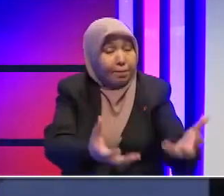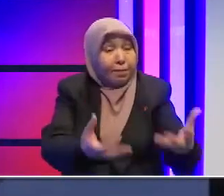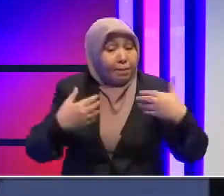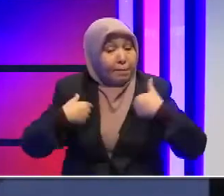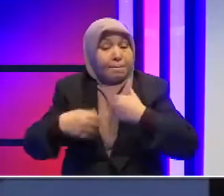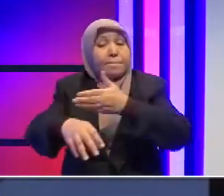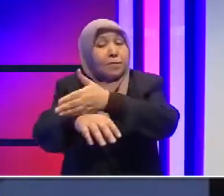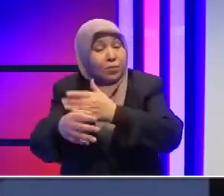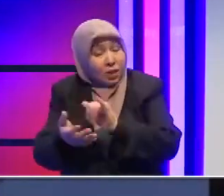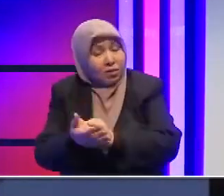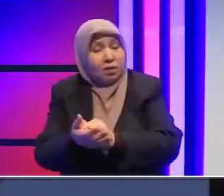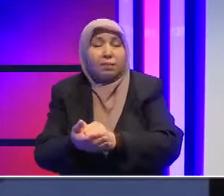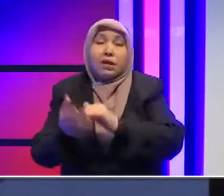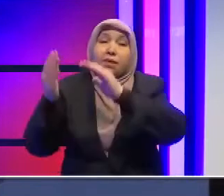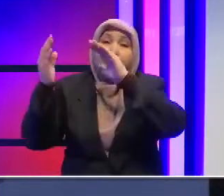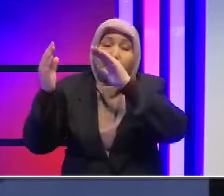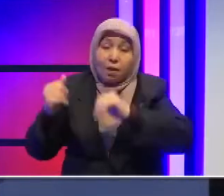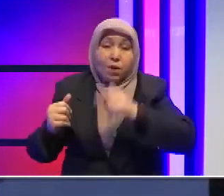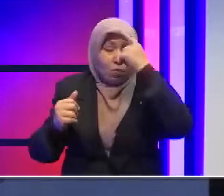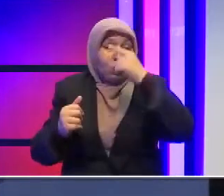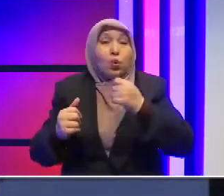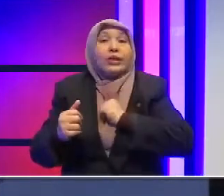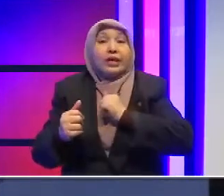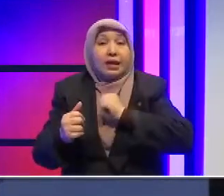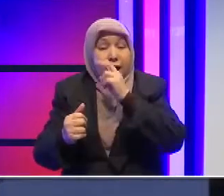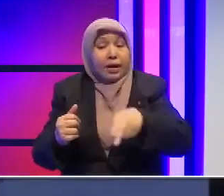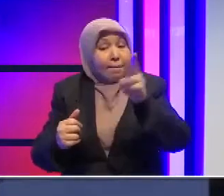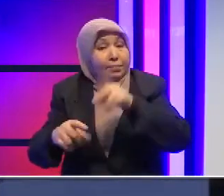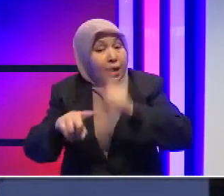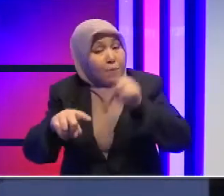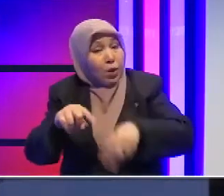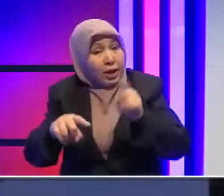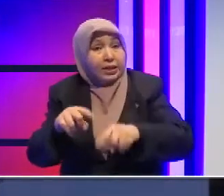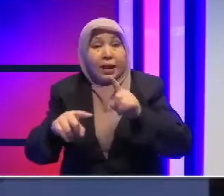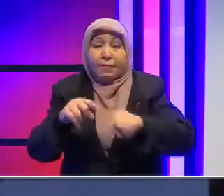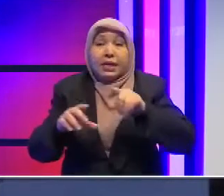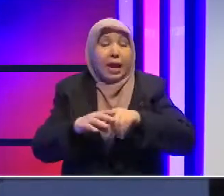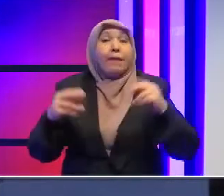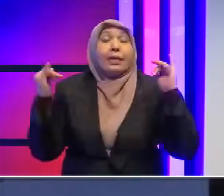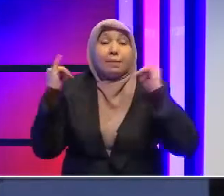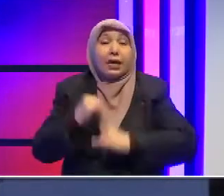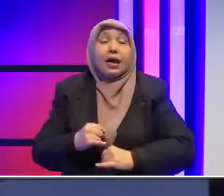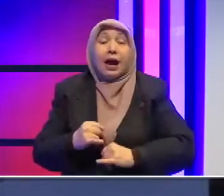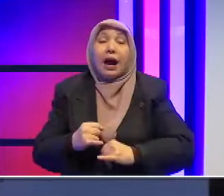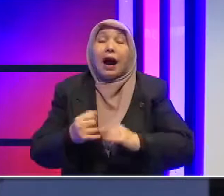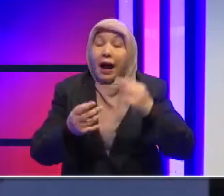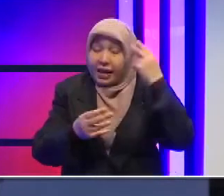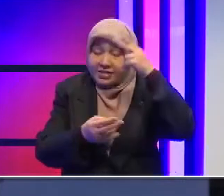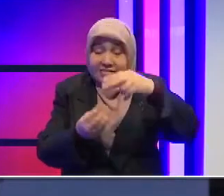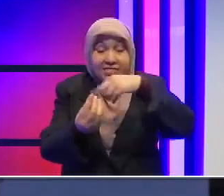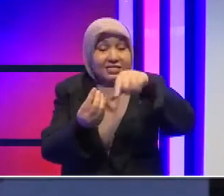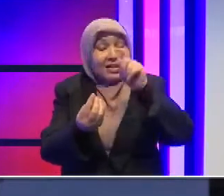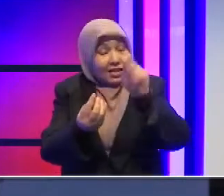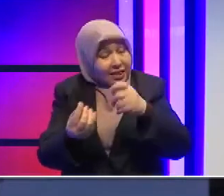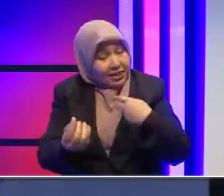ketika dahulu, mereka mengharamkan buat diri mereka menjamahnya. Tetapi dalam ibadah haji kita, dalam ayat yang kita bicarakan sebentar